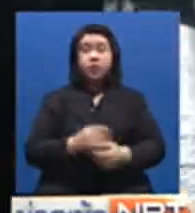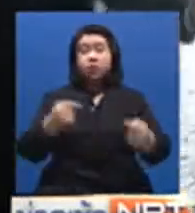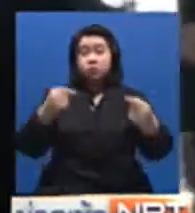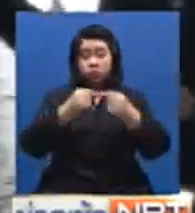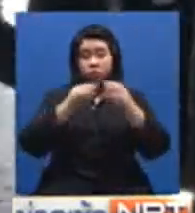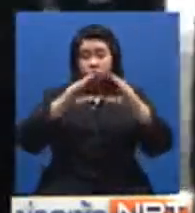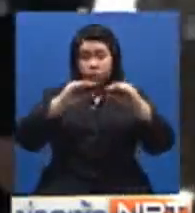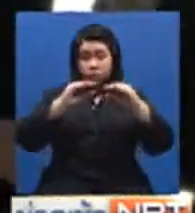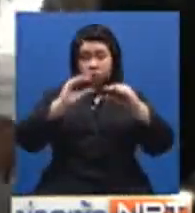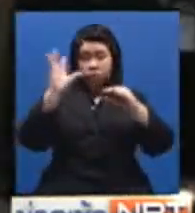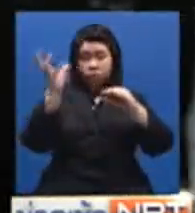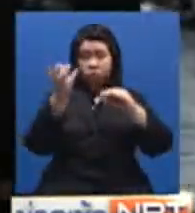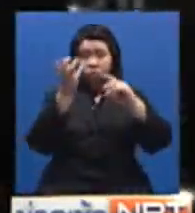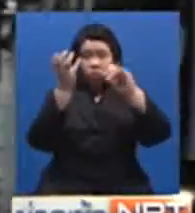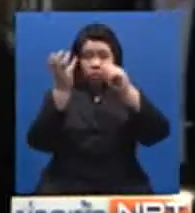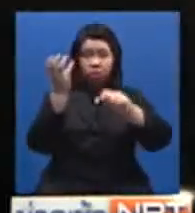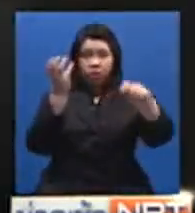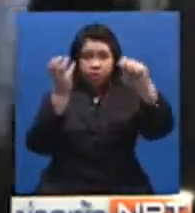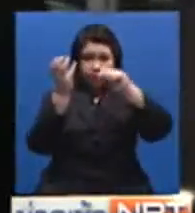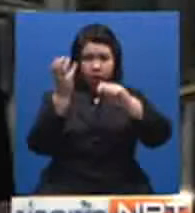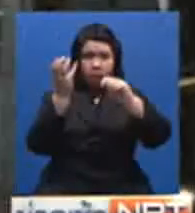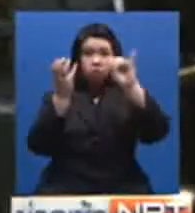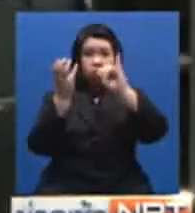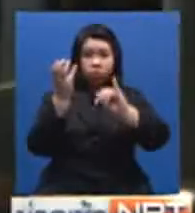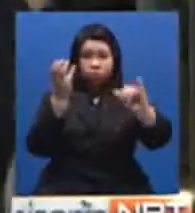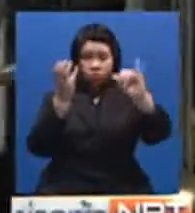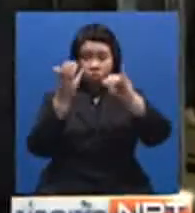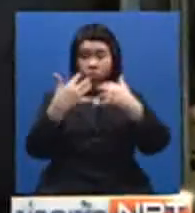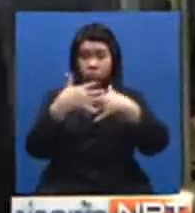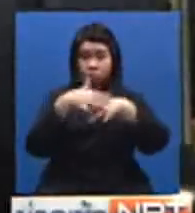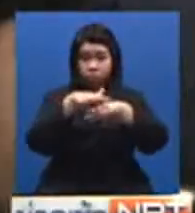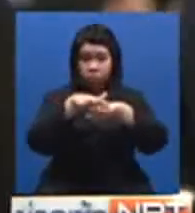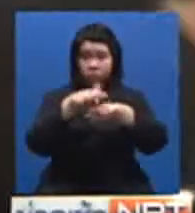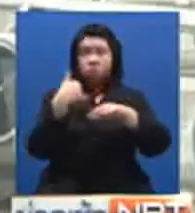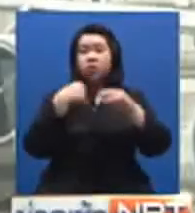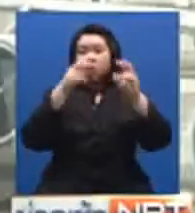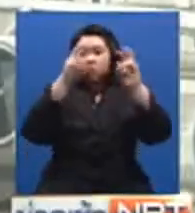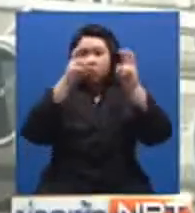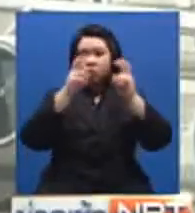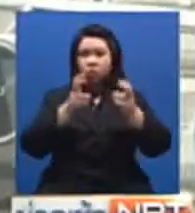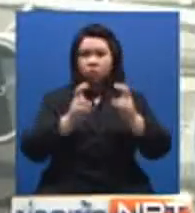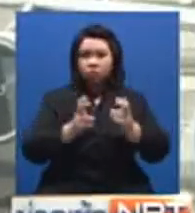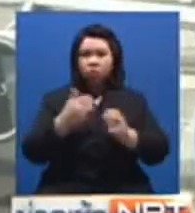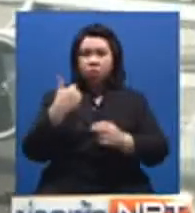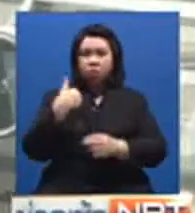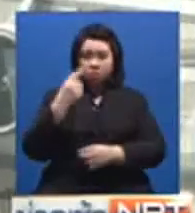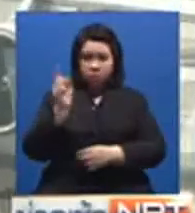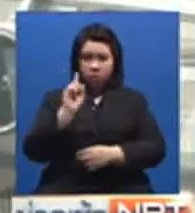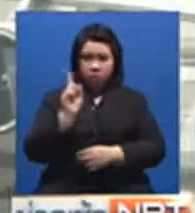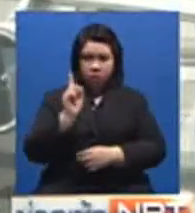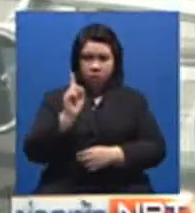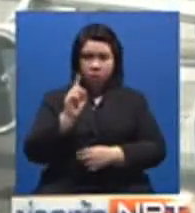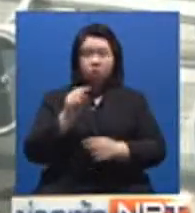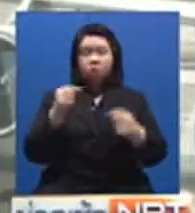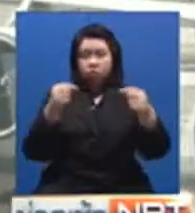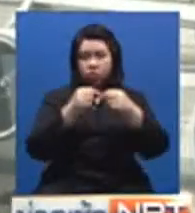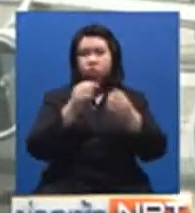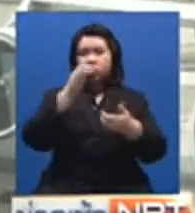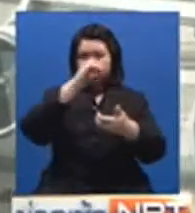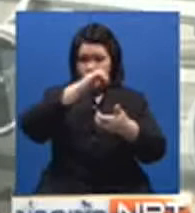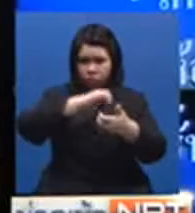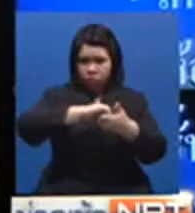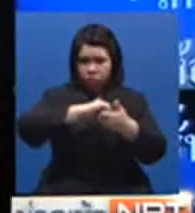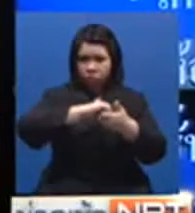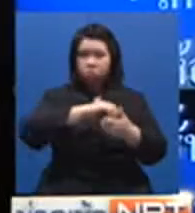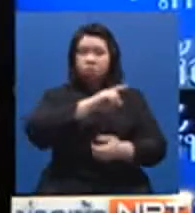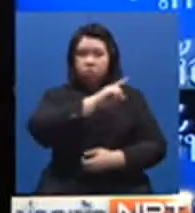มนะคะที่สหภาพยุโรปเป็นประธานการประชุมได้กำหนดหัวข้อหลักๆของการประชุมครั้งนี้คือการเป็นหุ้นส่วนอย่างมีความรับผิดชอบ